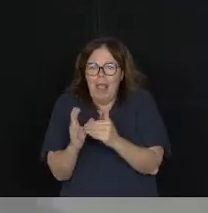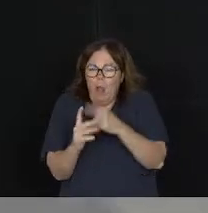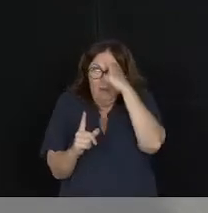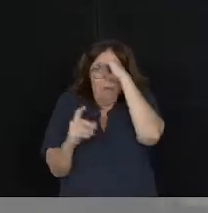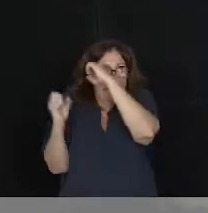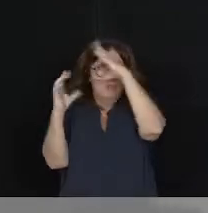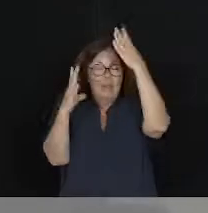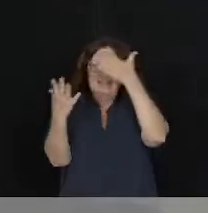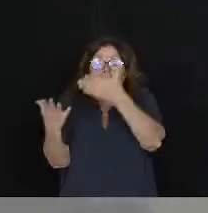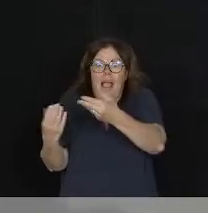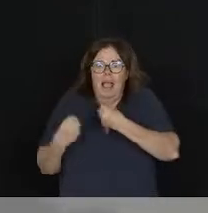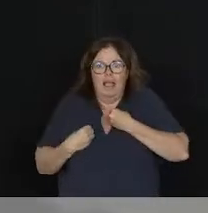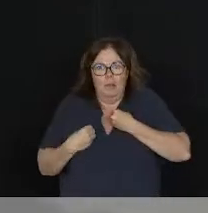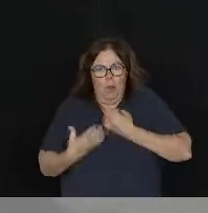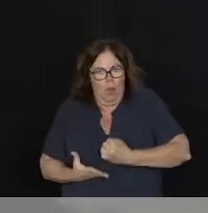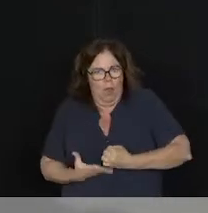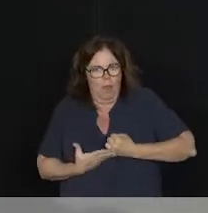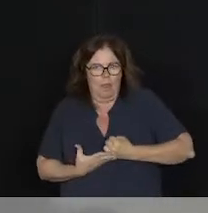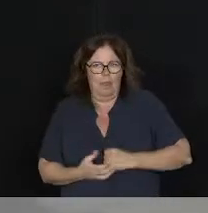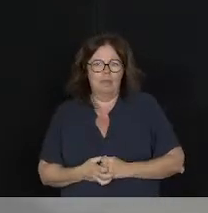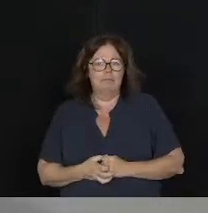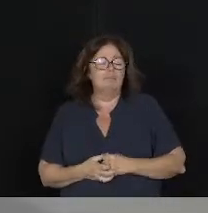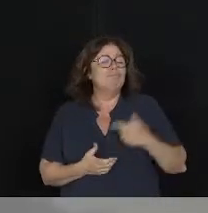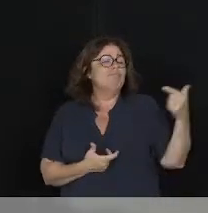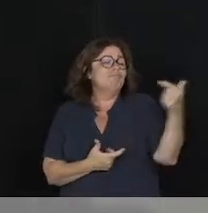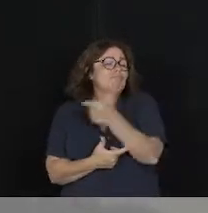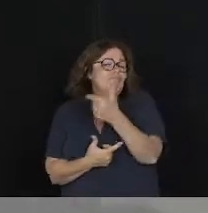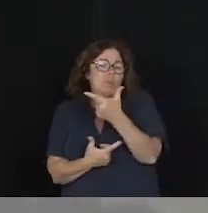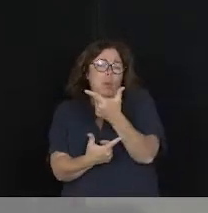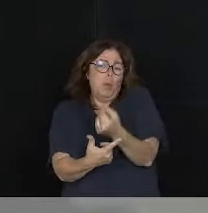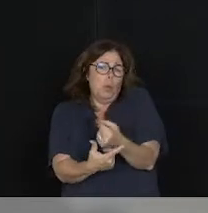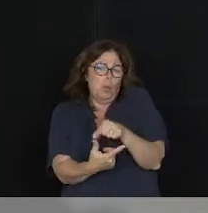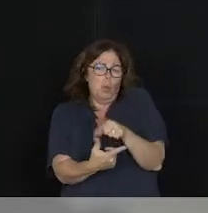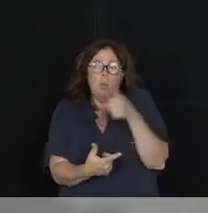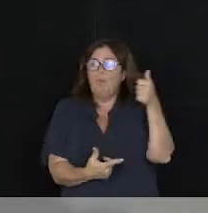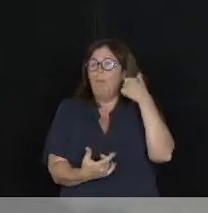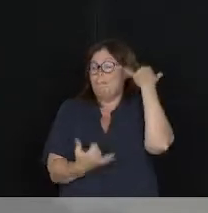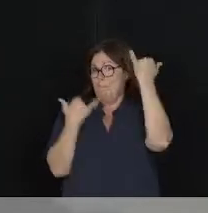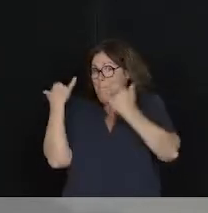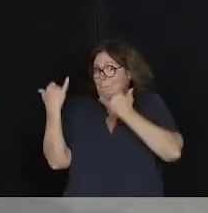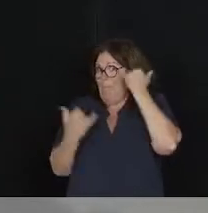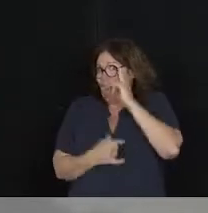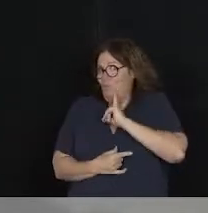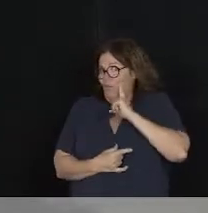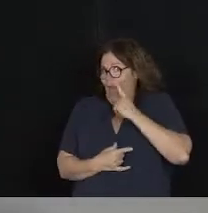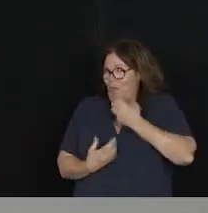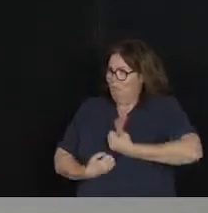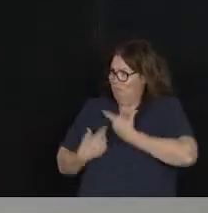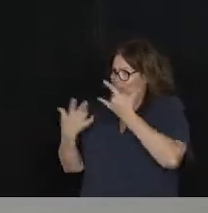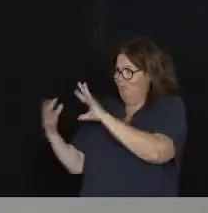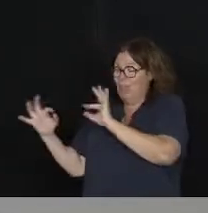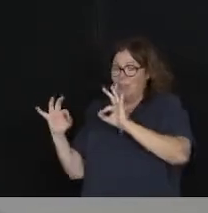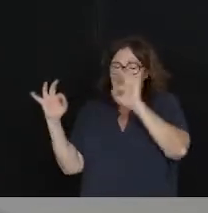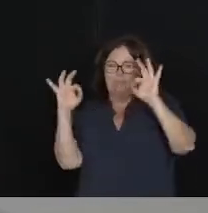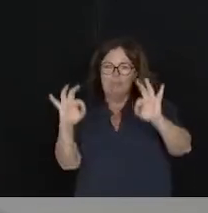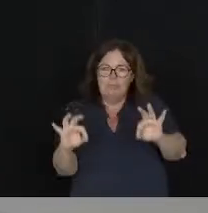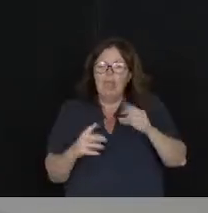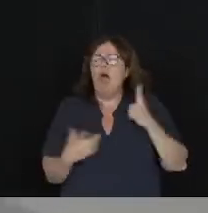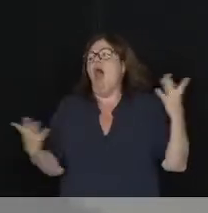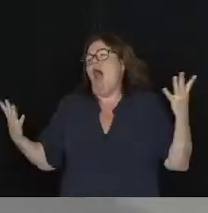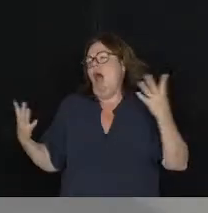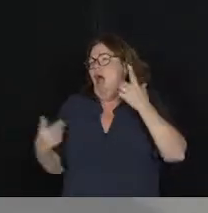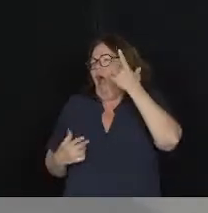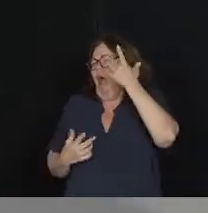1916, donc toujours Armandine, avec son mari à Verdun, imagine ses vieux jours auprès de son mari et elle lui écrit « Ce sera si gentil de